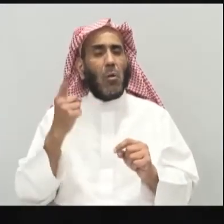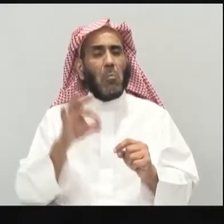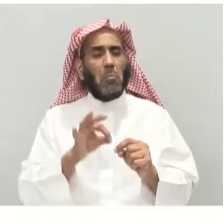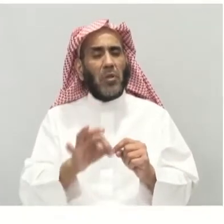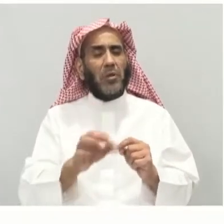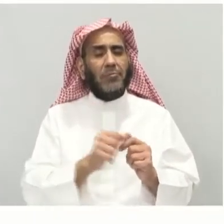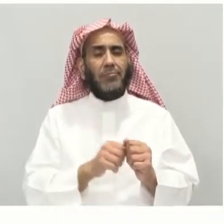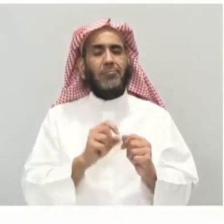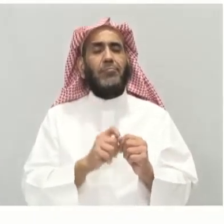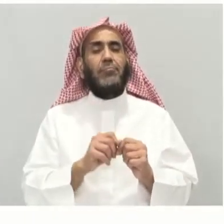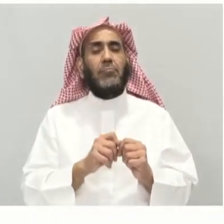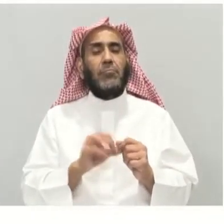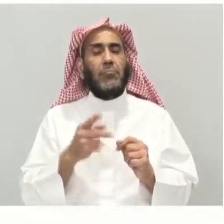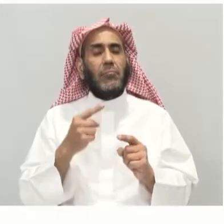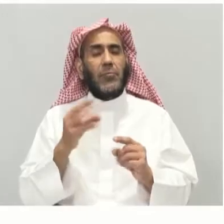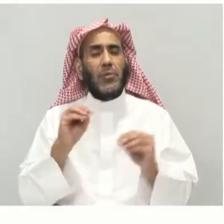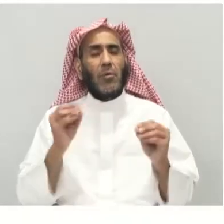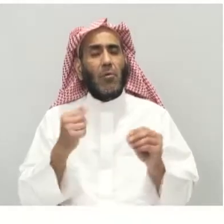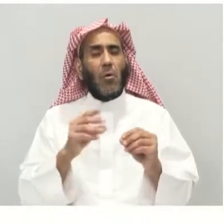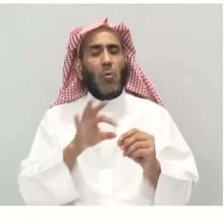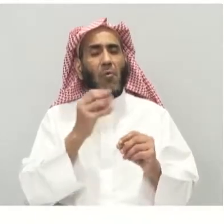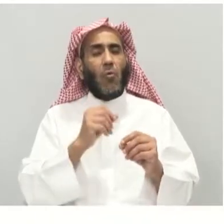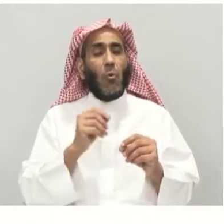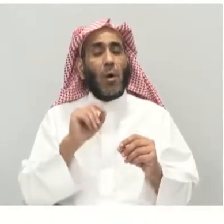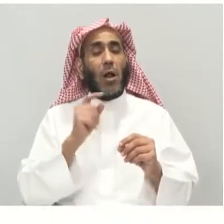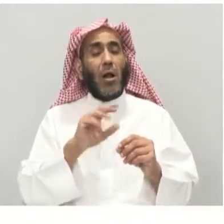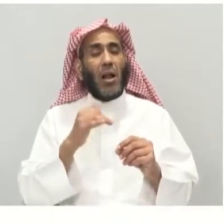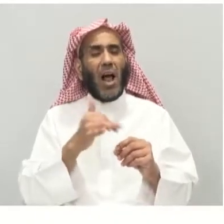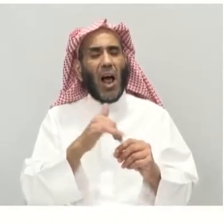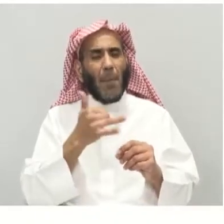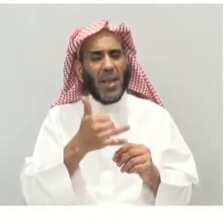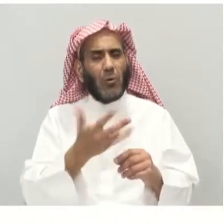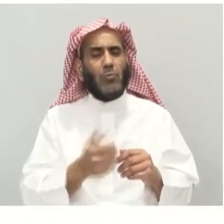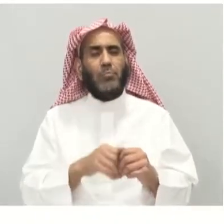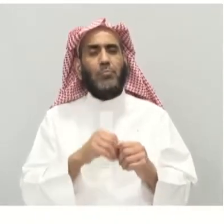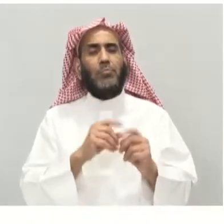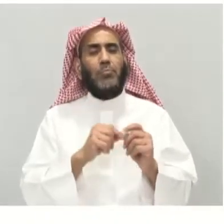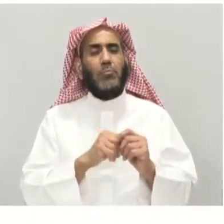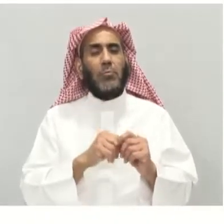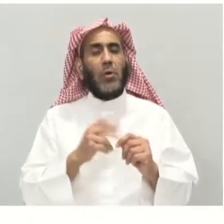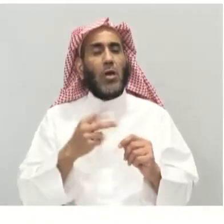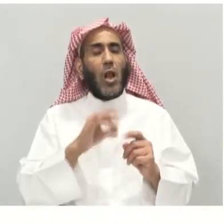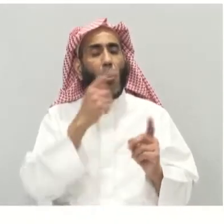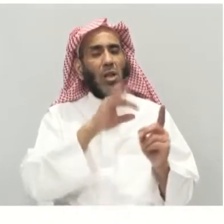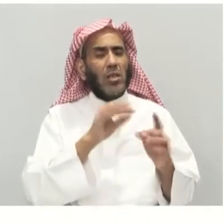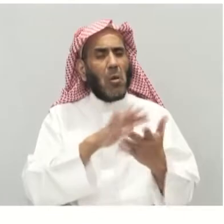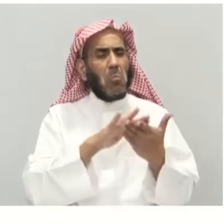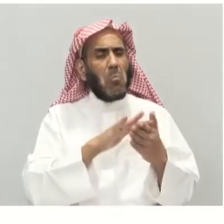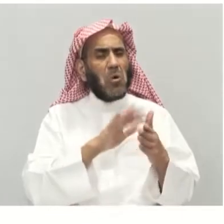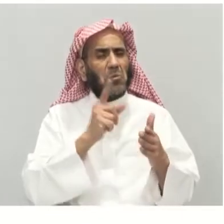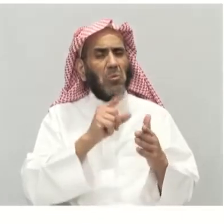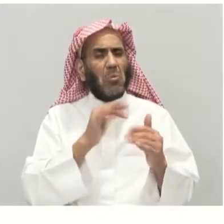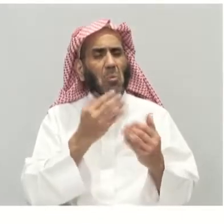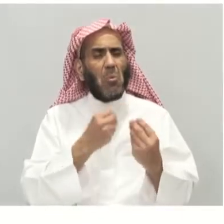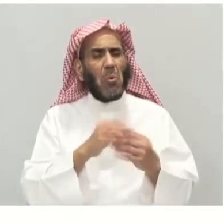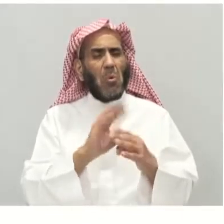فيها ايضا ذكرنا لكم من مفهوم الهويه العربيه همم الهويه ليست شيء محسوس نضع